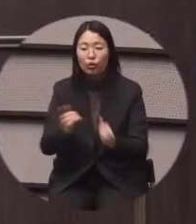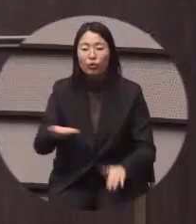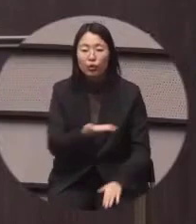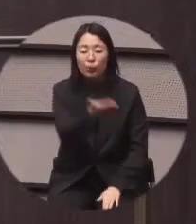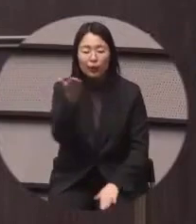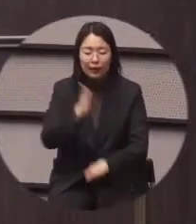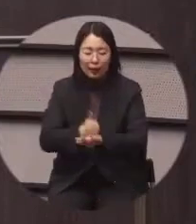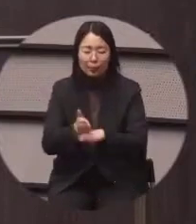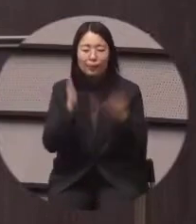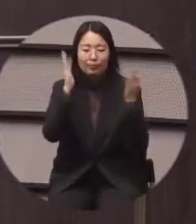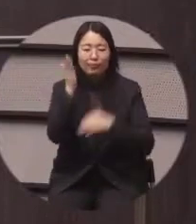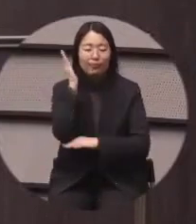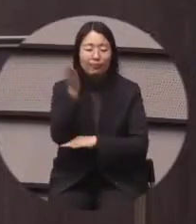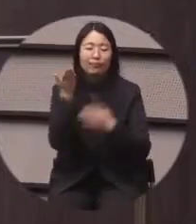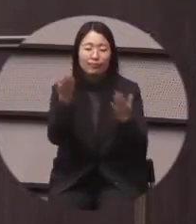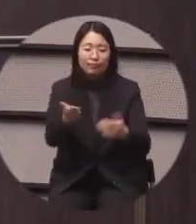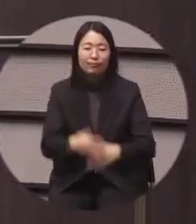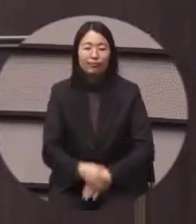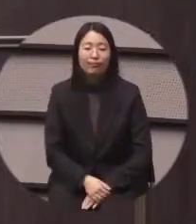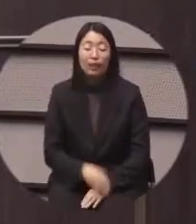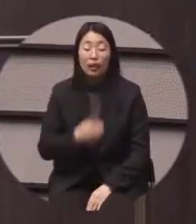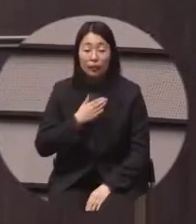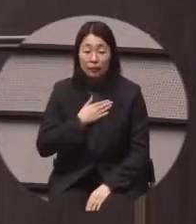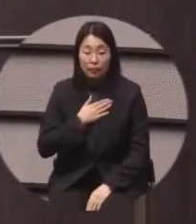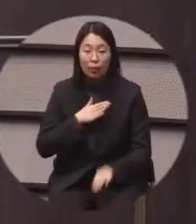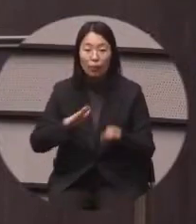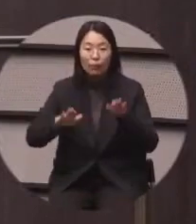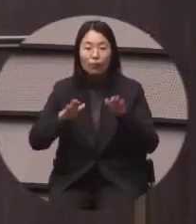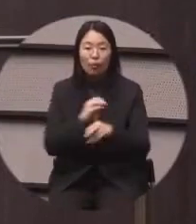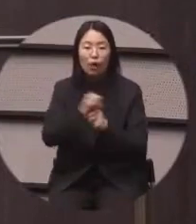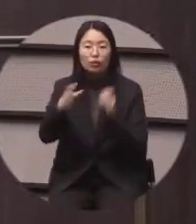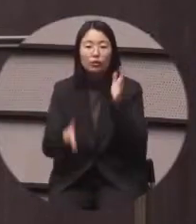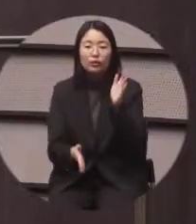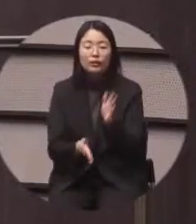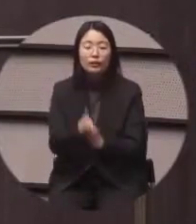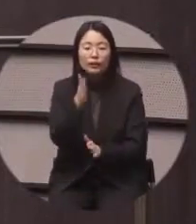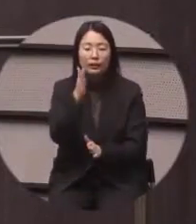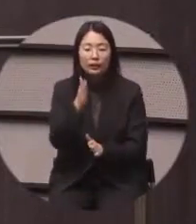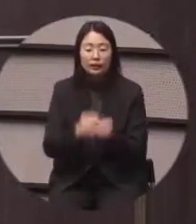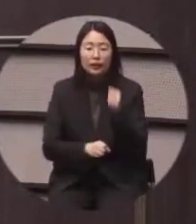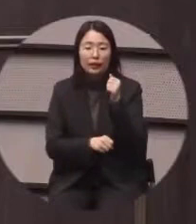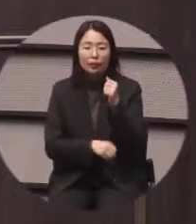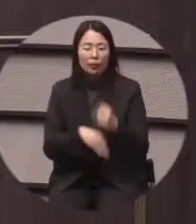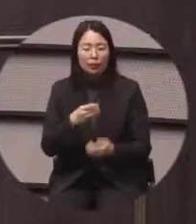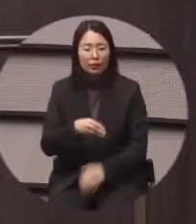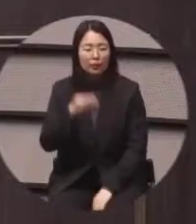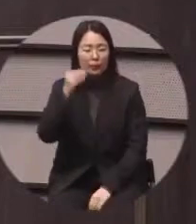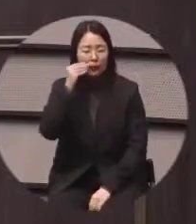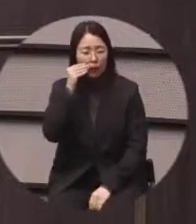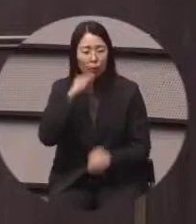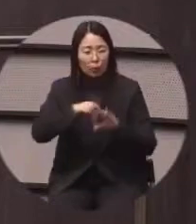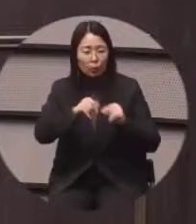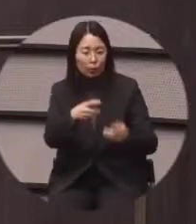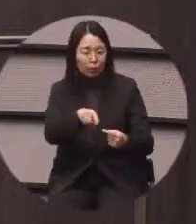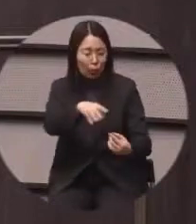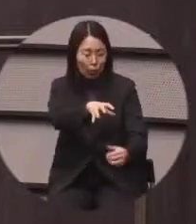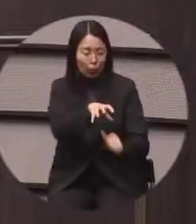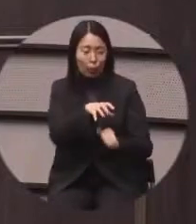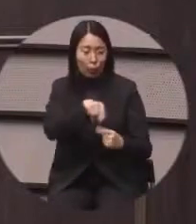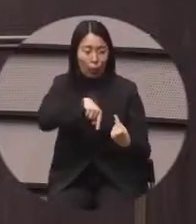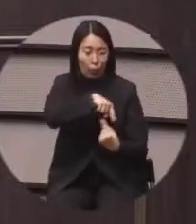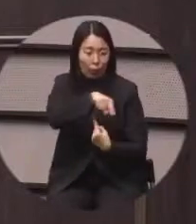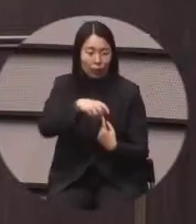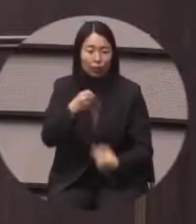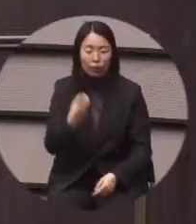감사의 말씀을 드립니다. 본 의원은 오늘 광주시 기부채납 토지 등 시유지 활용 방안과 생활